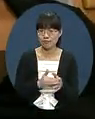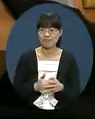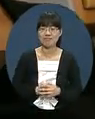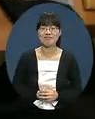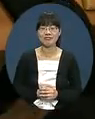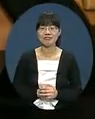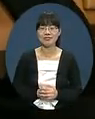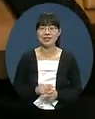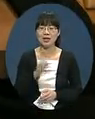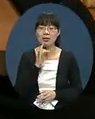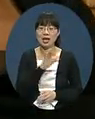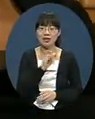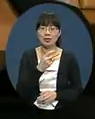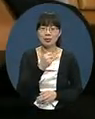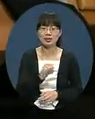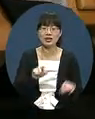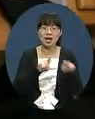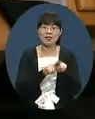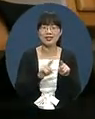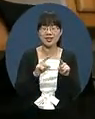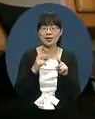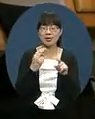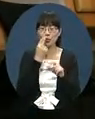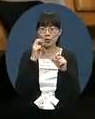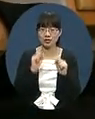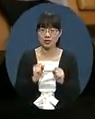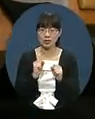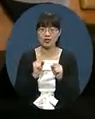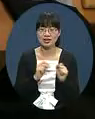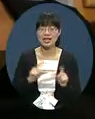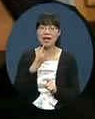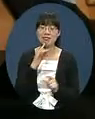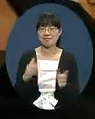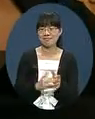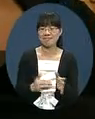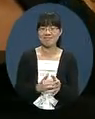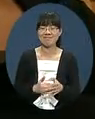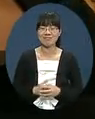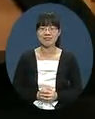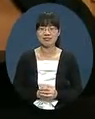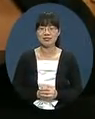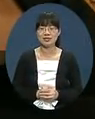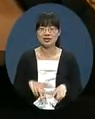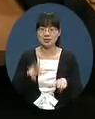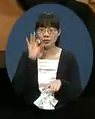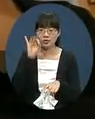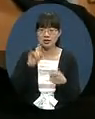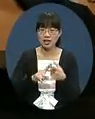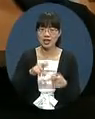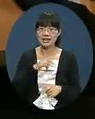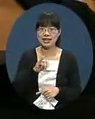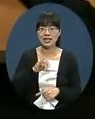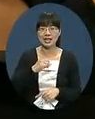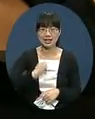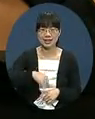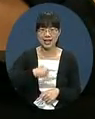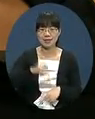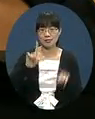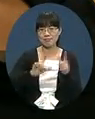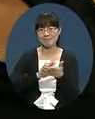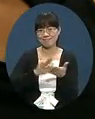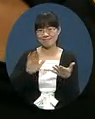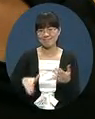eczema. She has a dream, just like anybody else. It's just that she's living with the disease. So it is what it